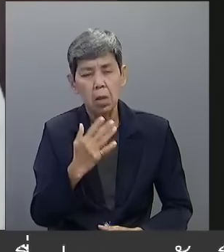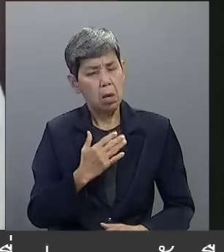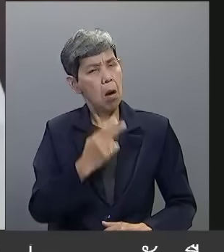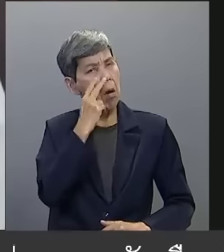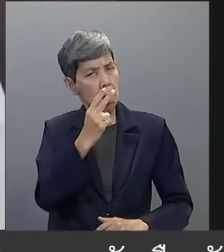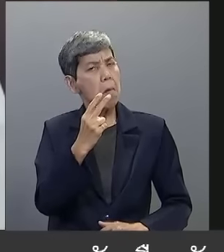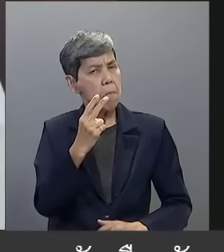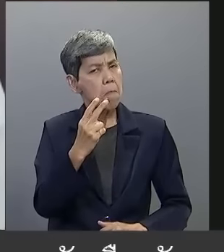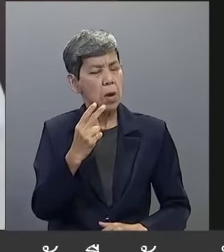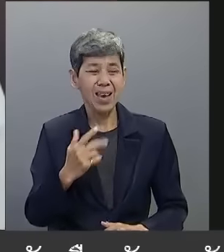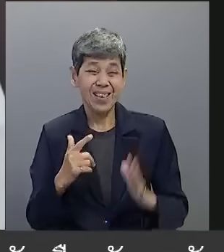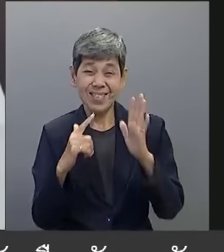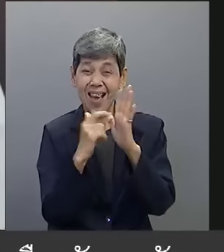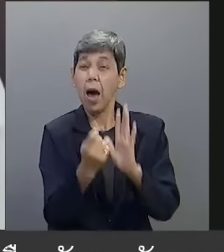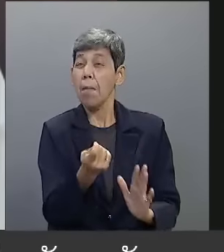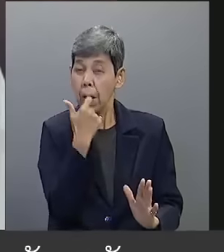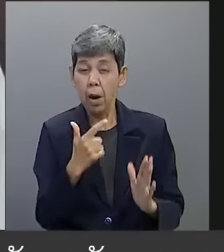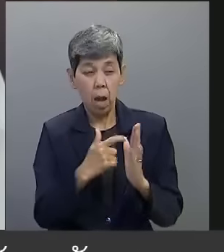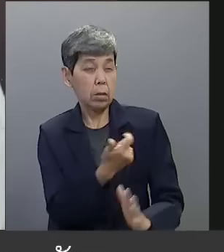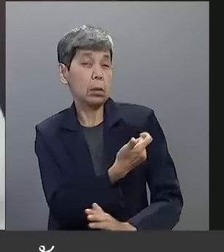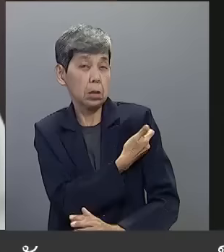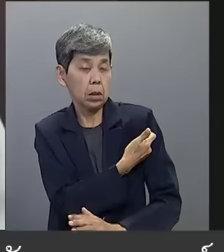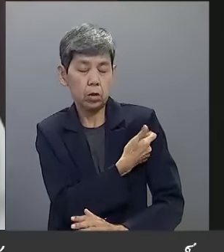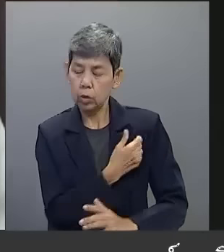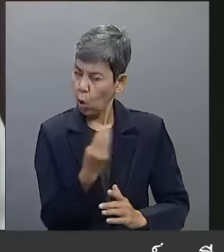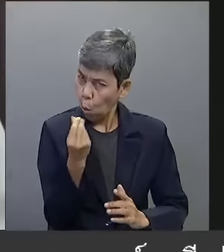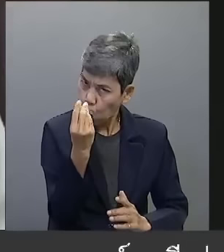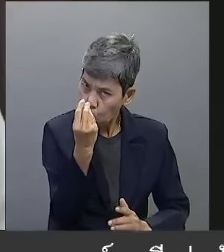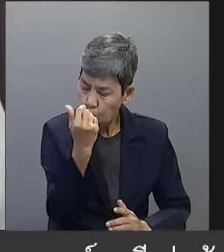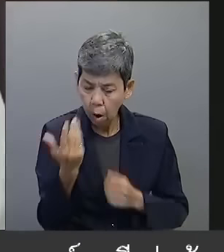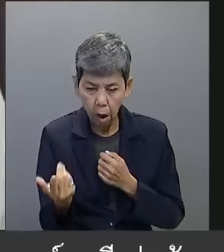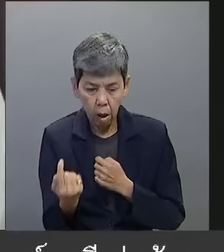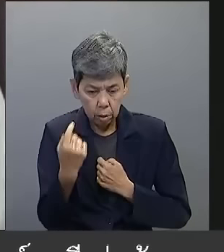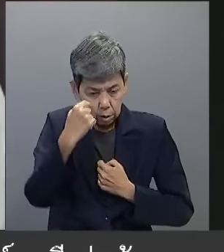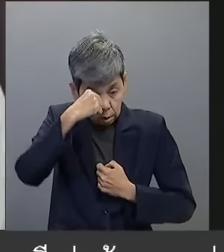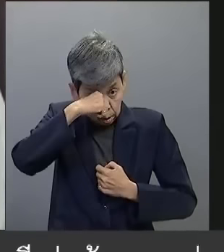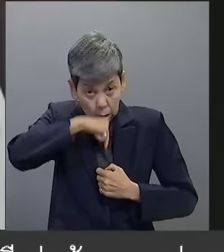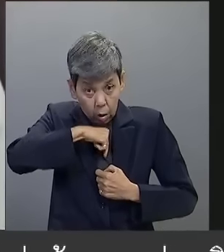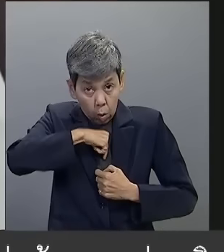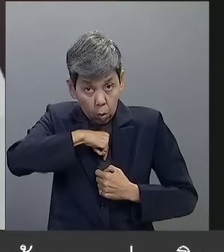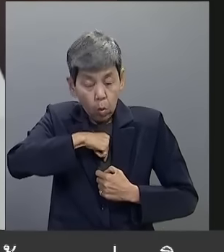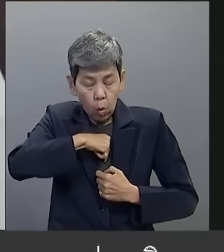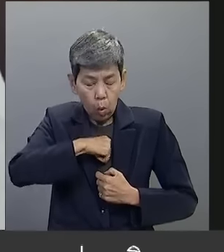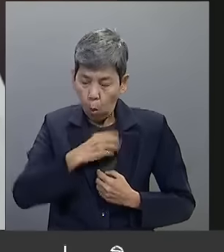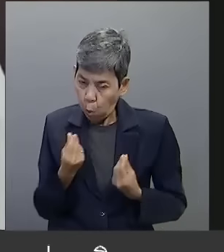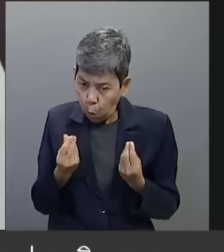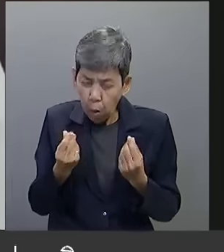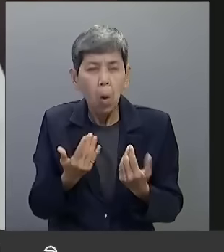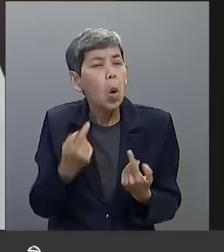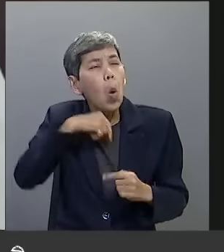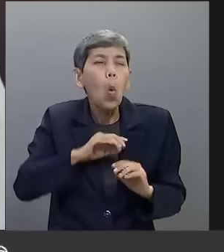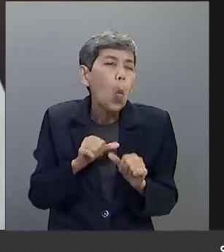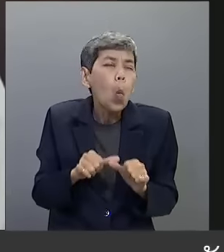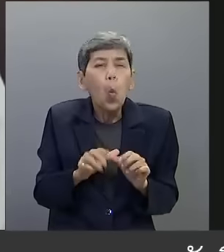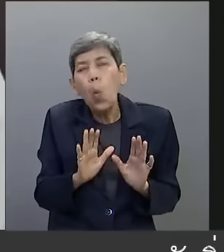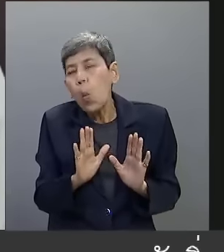แล้วว่าการใช้ยาเนี่ยจะต้องใช้อย่างรวดเร็วเมื่อติดเชื้อในช่วงระยะเวลาแรกๆนะครับไม่ใช่ติดไปนานๆ